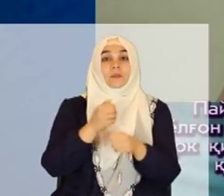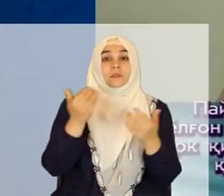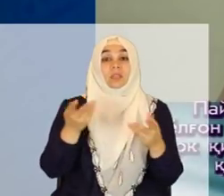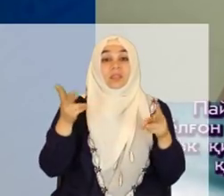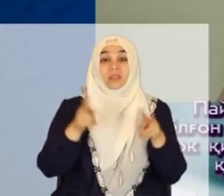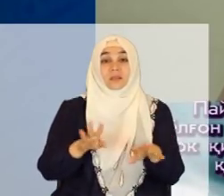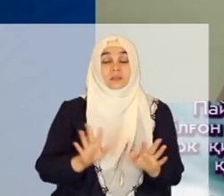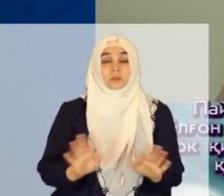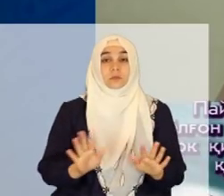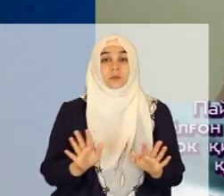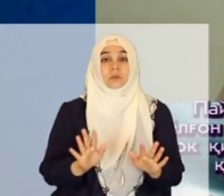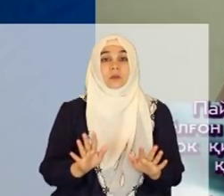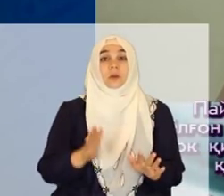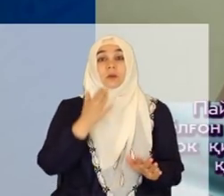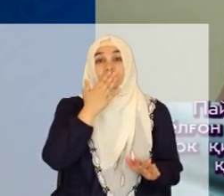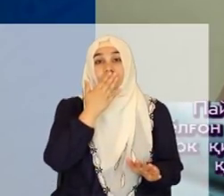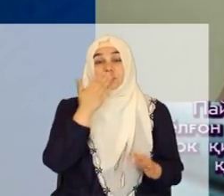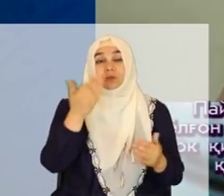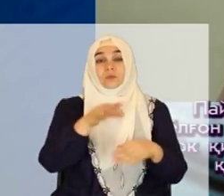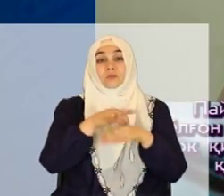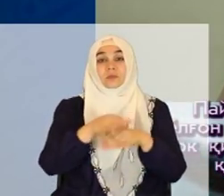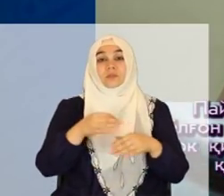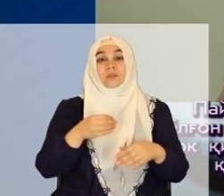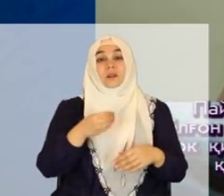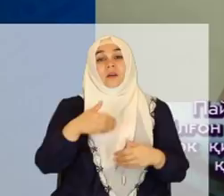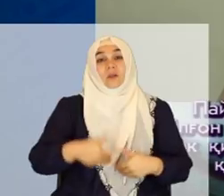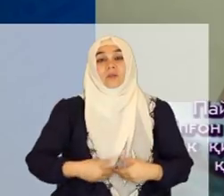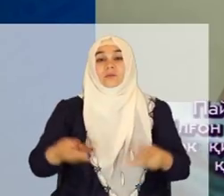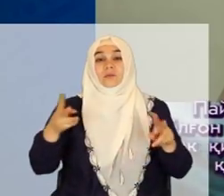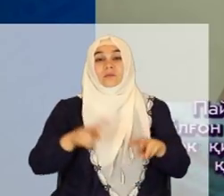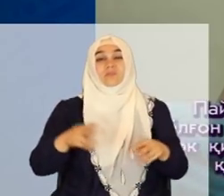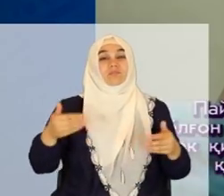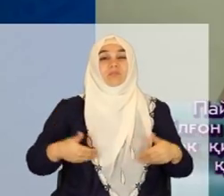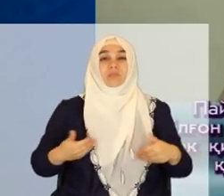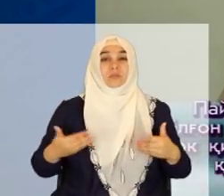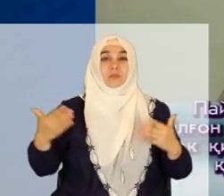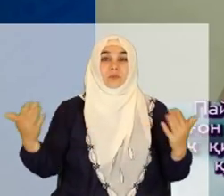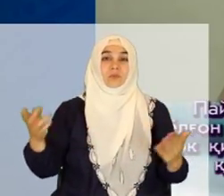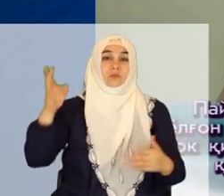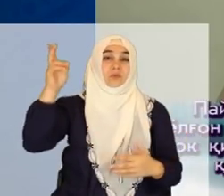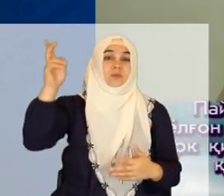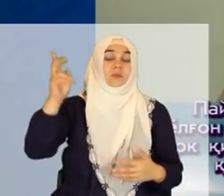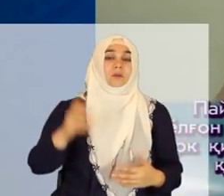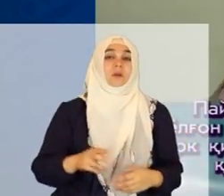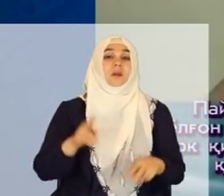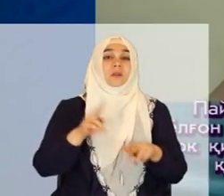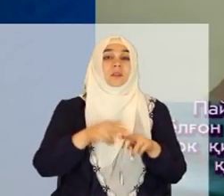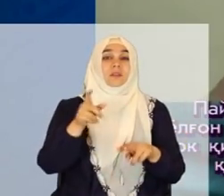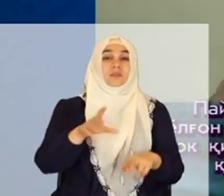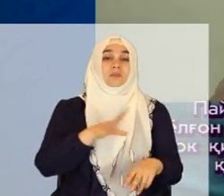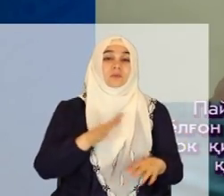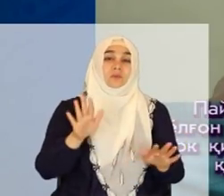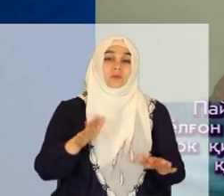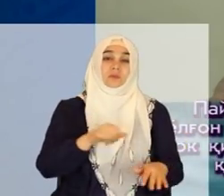qilishni tashlamas ekan, uni taomi va sharobini tark qilganidan Allohga hech bir foyda yo'q. Bu odamni o'zi